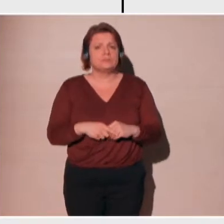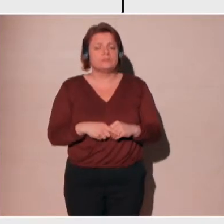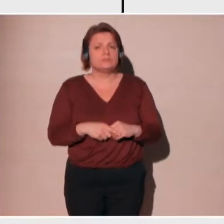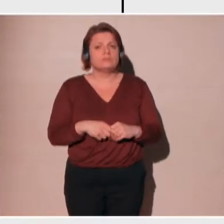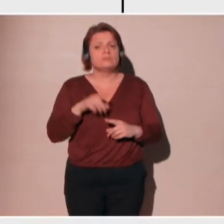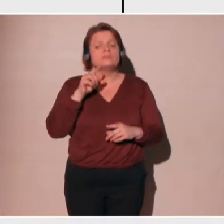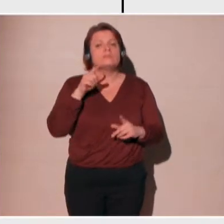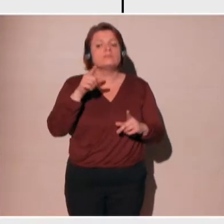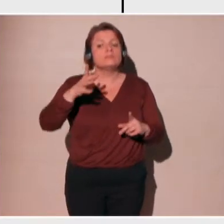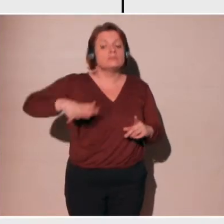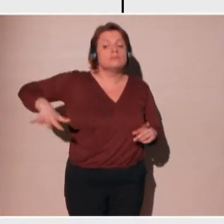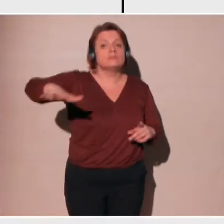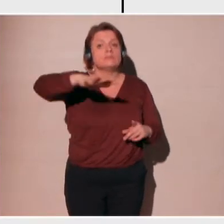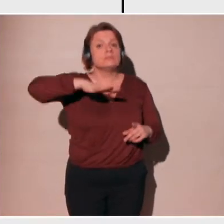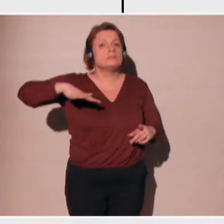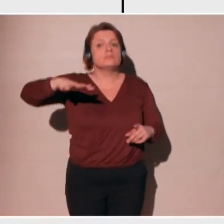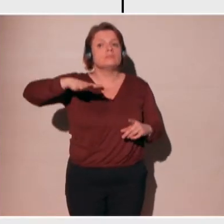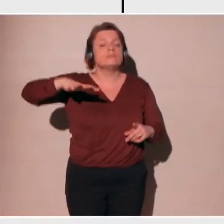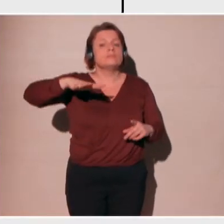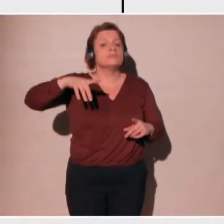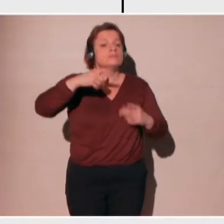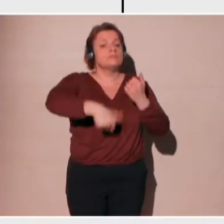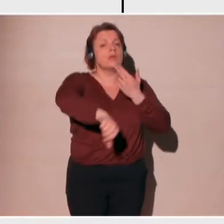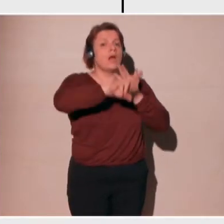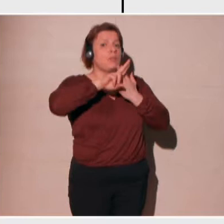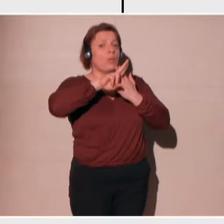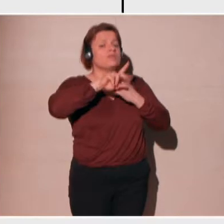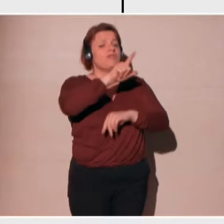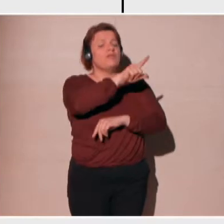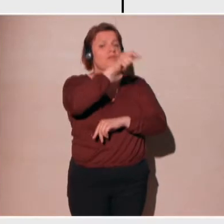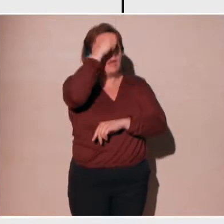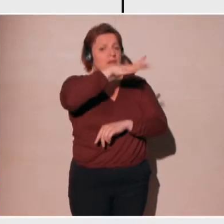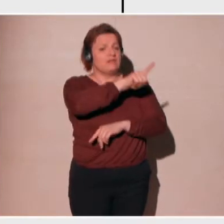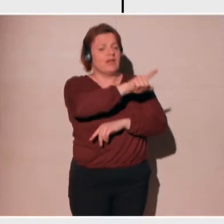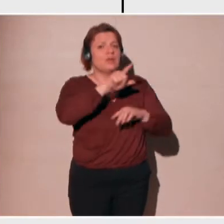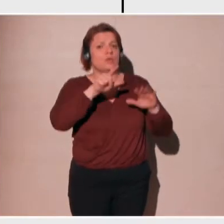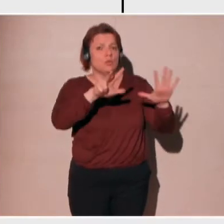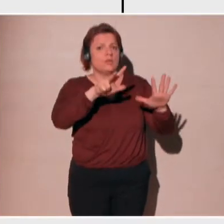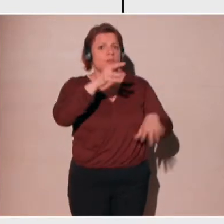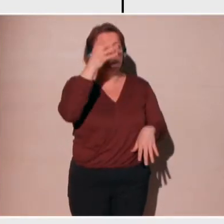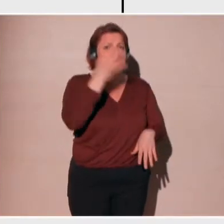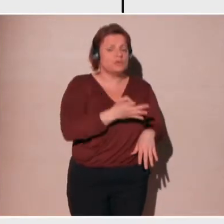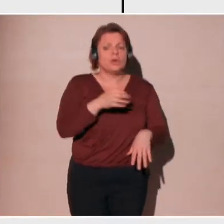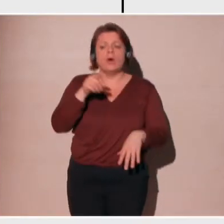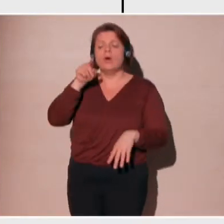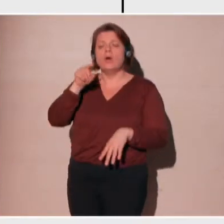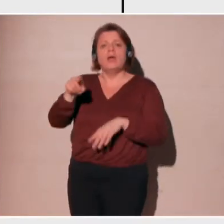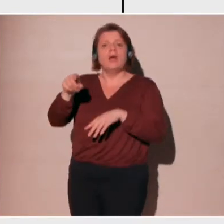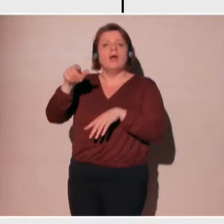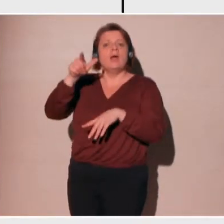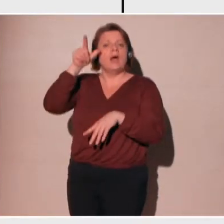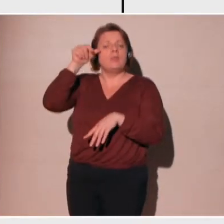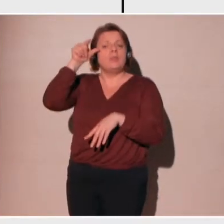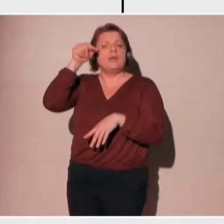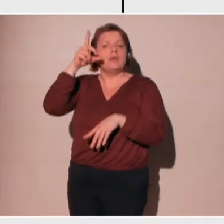C'est la réponse de 28% des États-Unis et 35% de République dominicaine. La réponse, et non pas la question 4. Eh bien, c'est